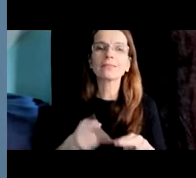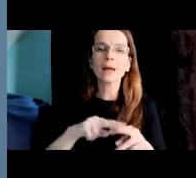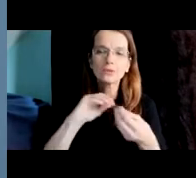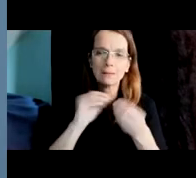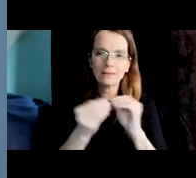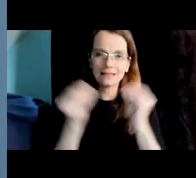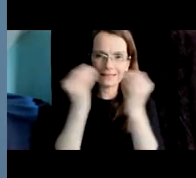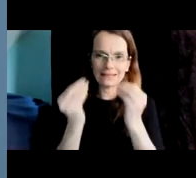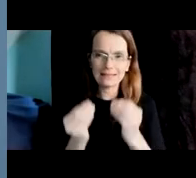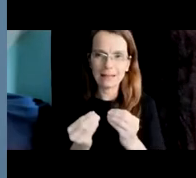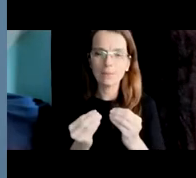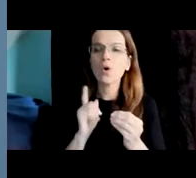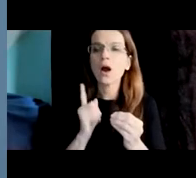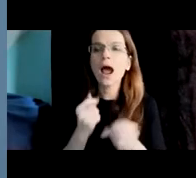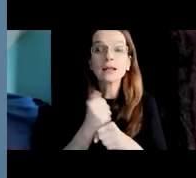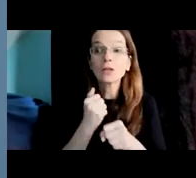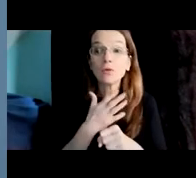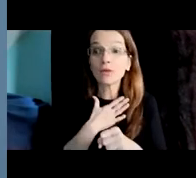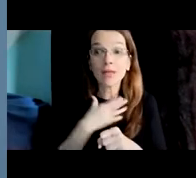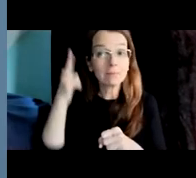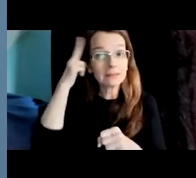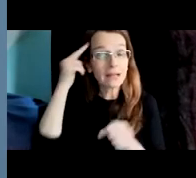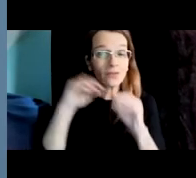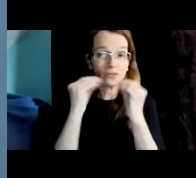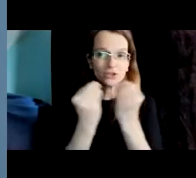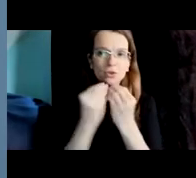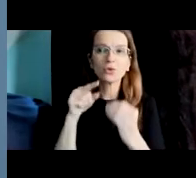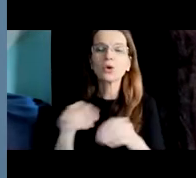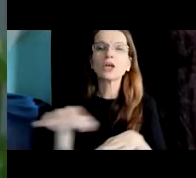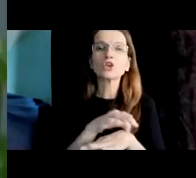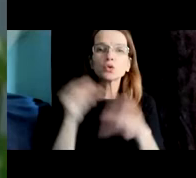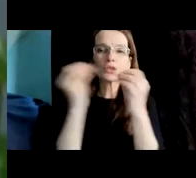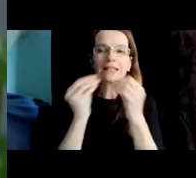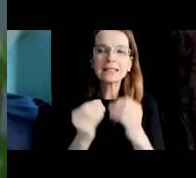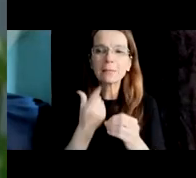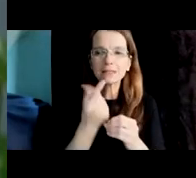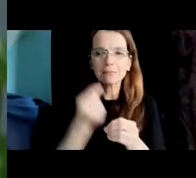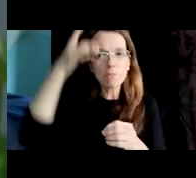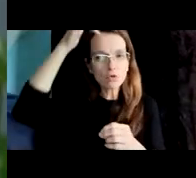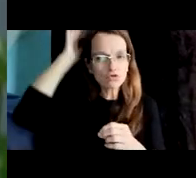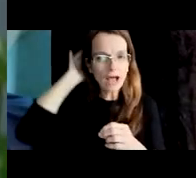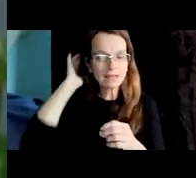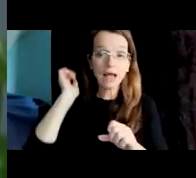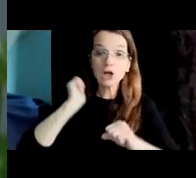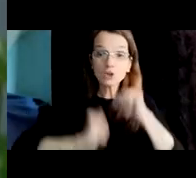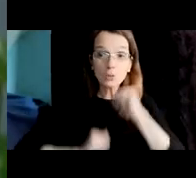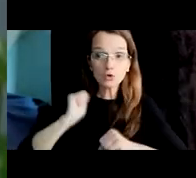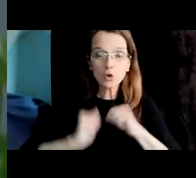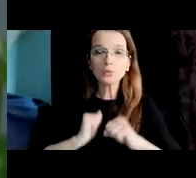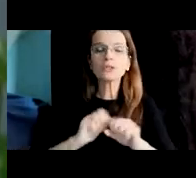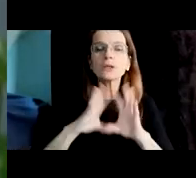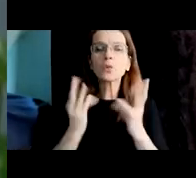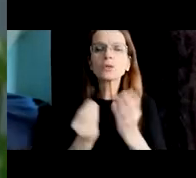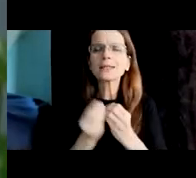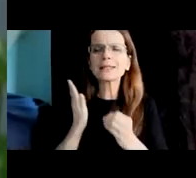sistemov, kar izdeluje v nam znanem vesolju, to je živčni sistem za možgani. Sposobnosti in vse strano z delovanjem